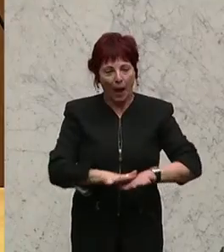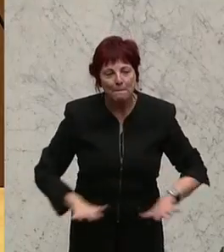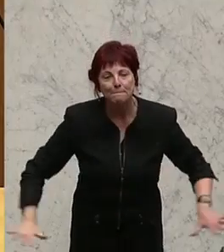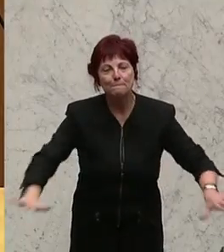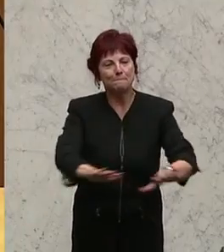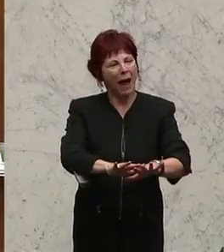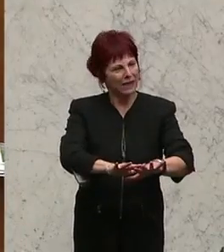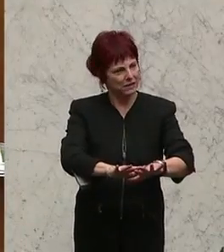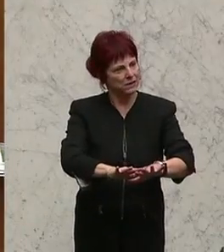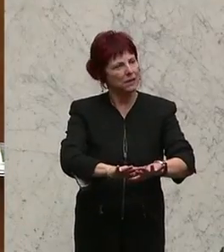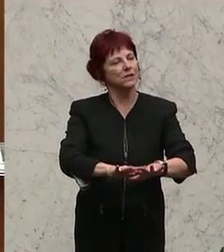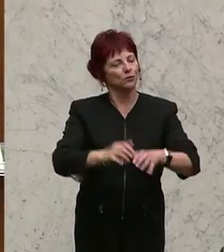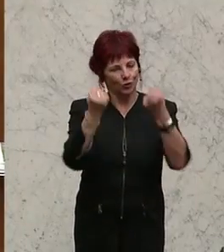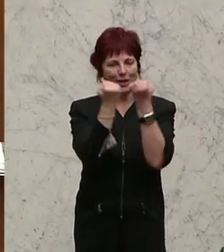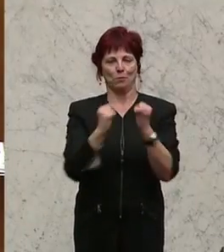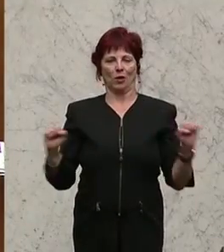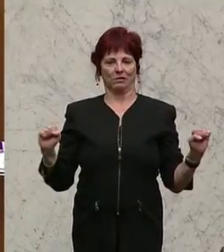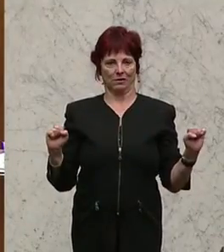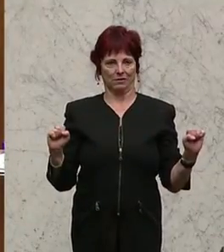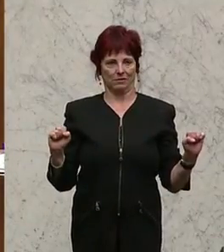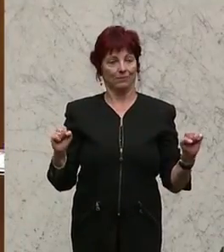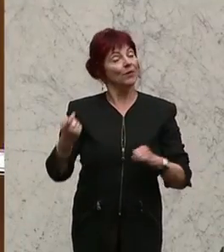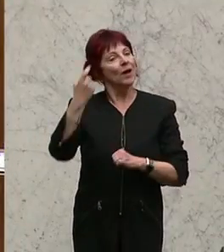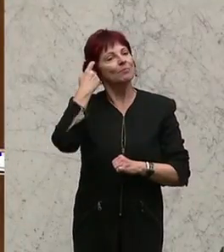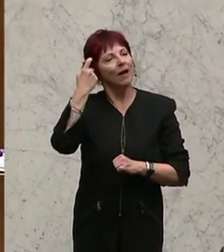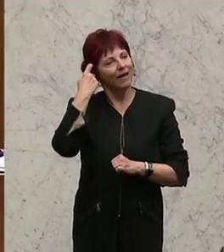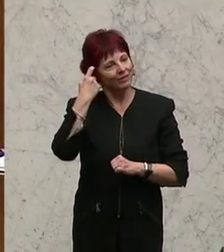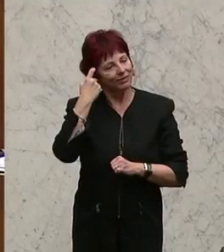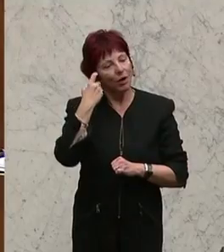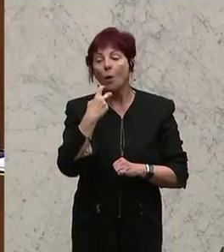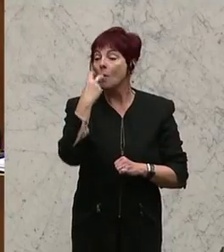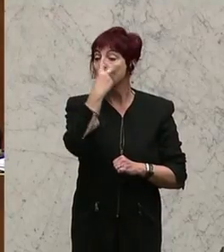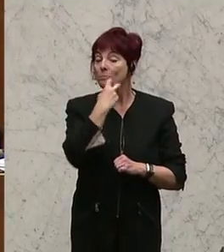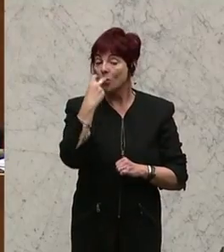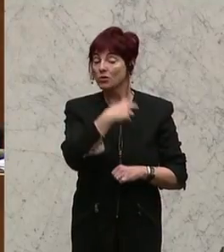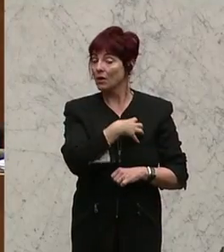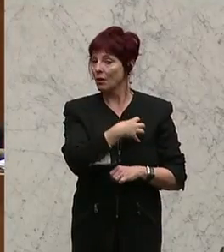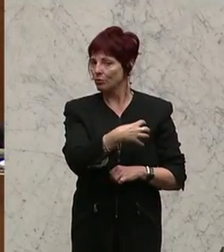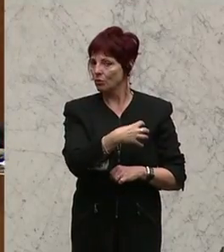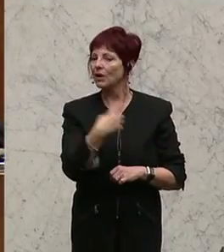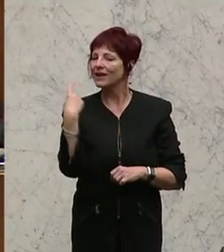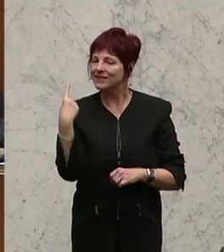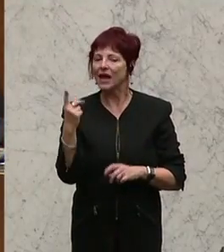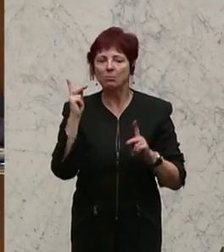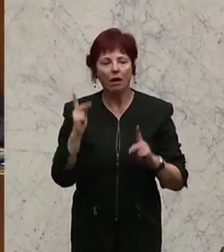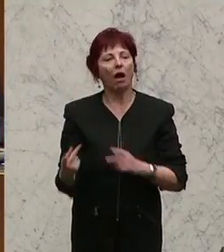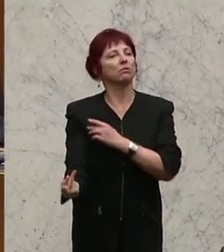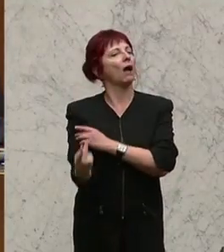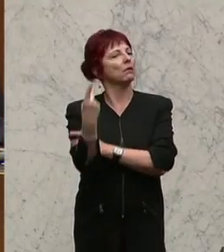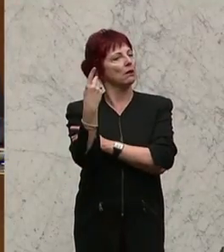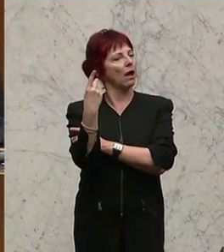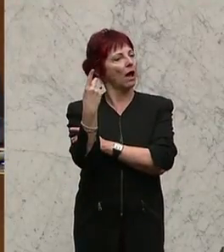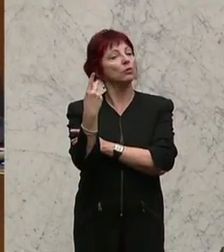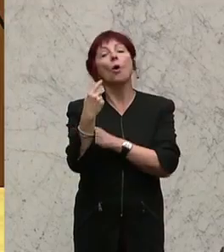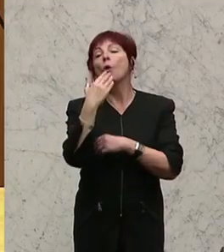Das Fundament von Demokratie ist, dass ein mündiger Bürger, der wählbar ist, der kandidieren möchte und einen